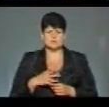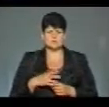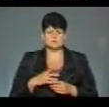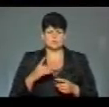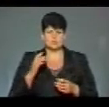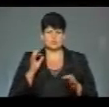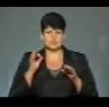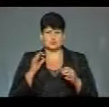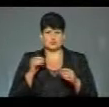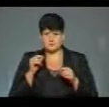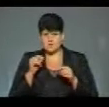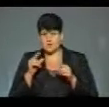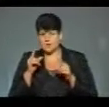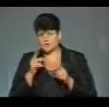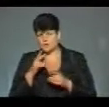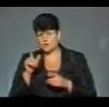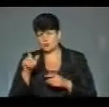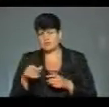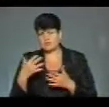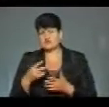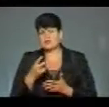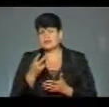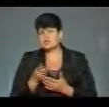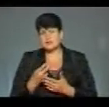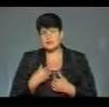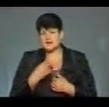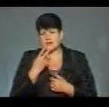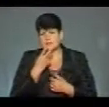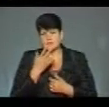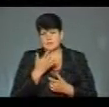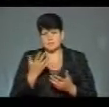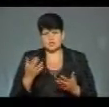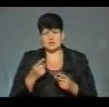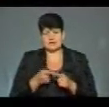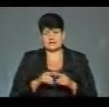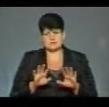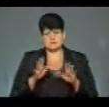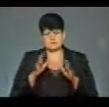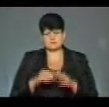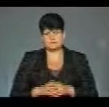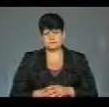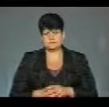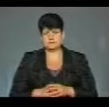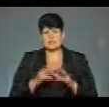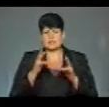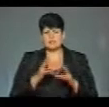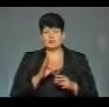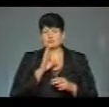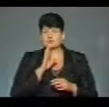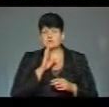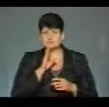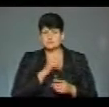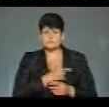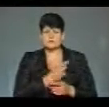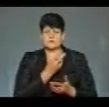звук. Підняла очі, людина лежала, але як це пройшло, я просто не бачила в той момент. Травмовану жінку госпіталізували